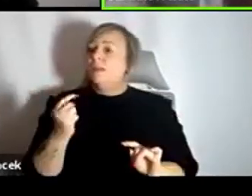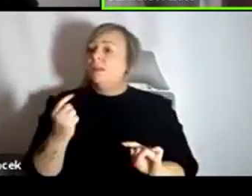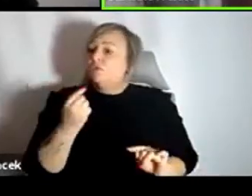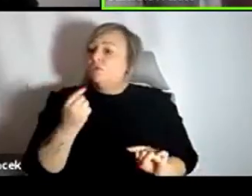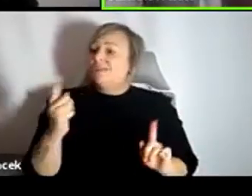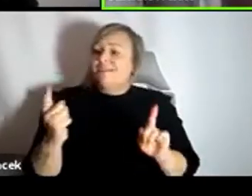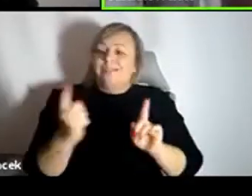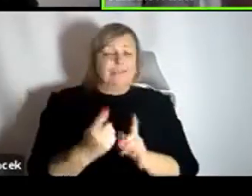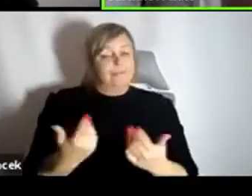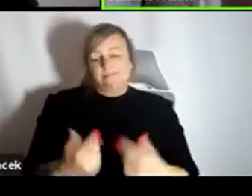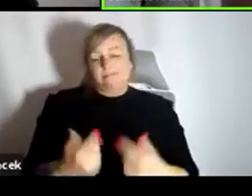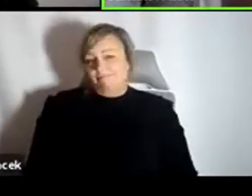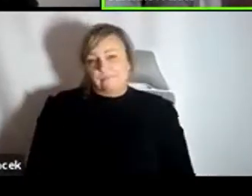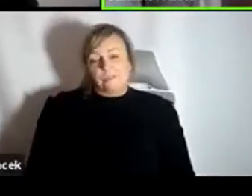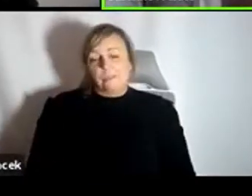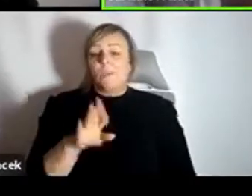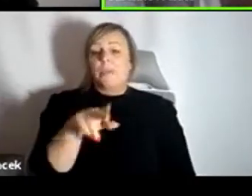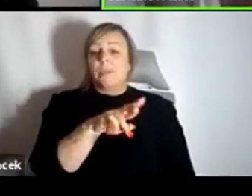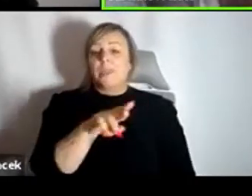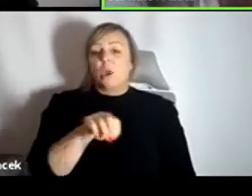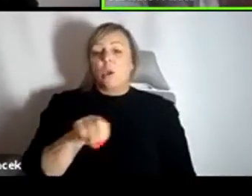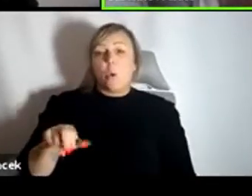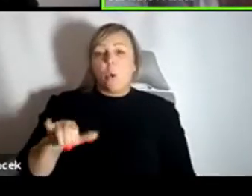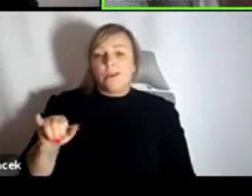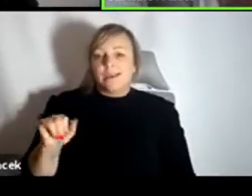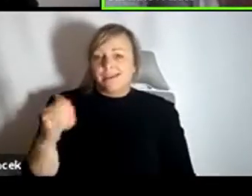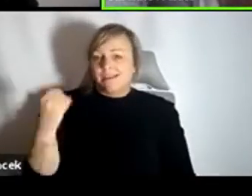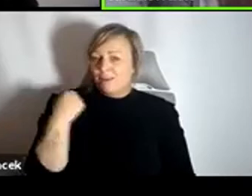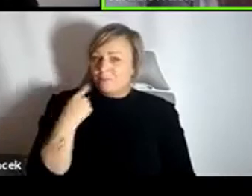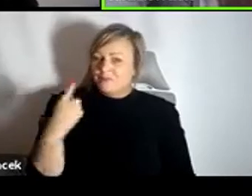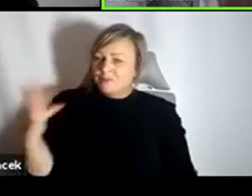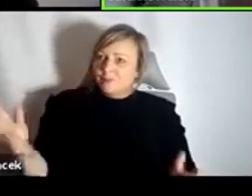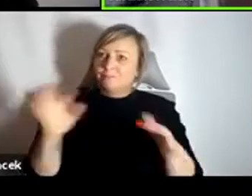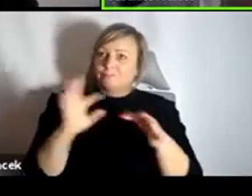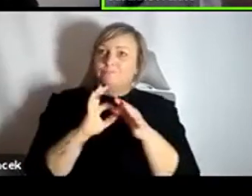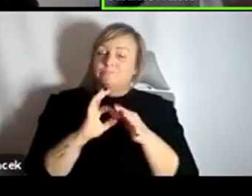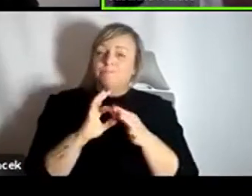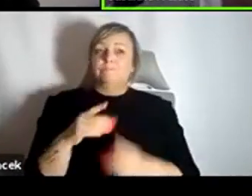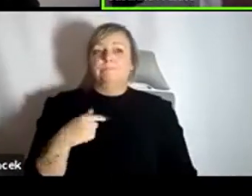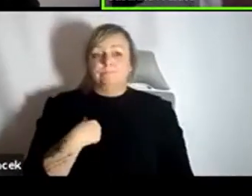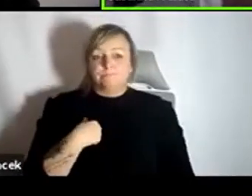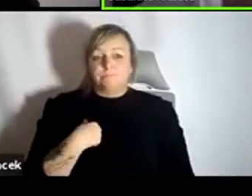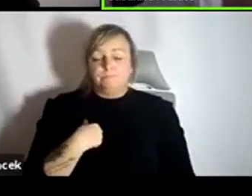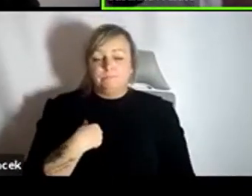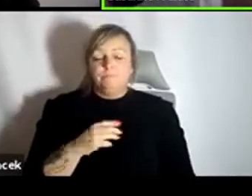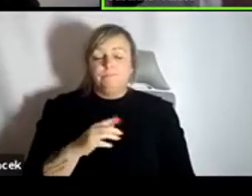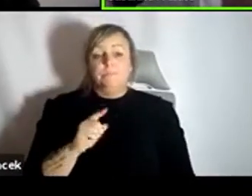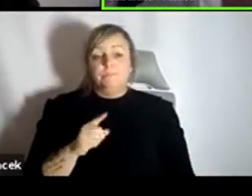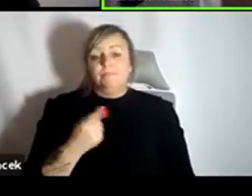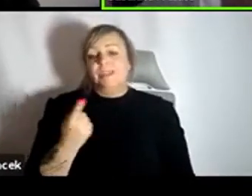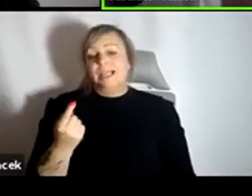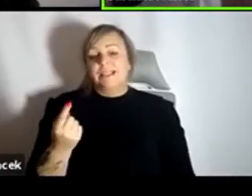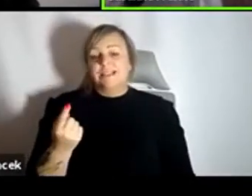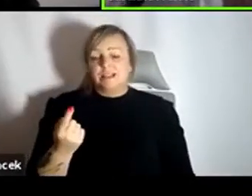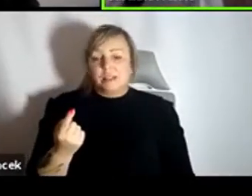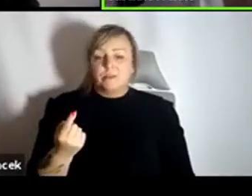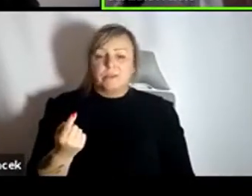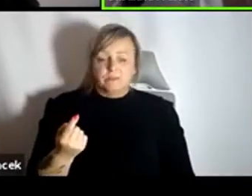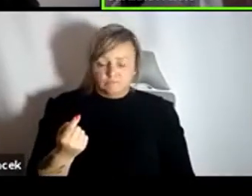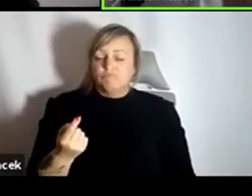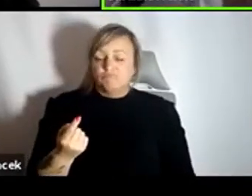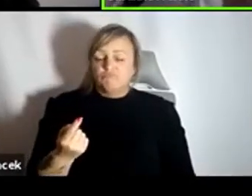als Ergänzung zu Ronny fehlt mir erstens der Diagnose, stimme ich natürlich völlig zu, und